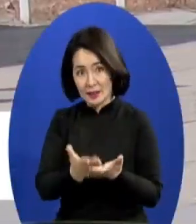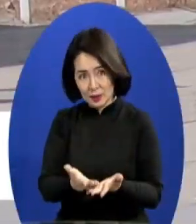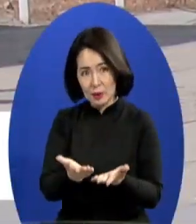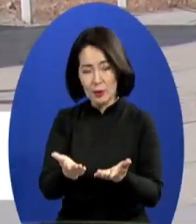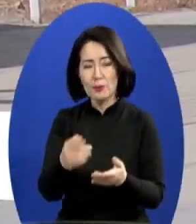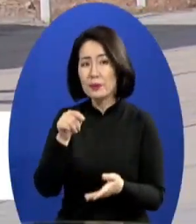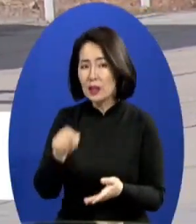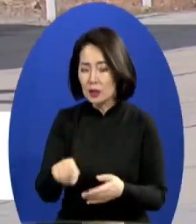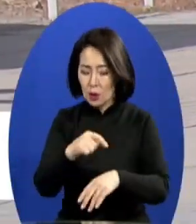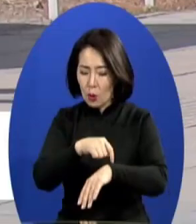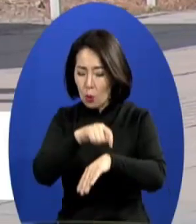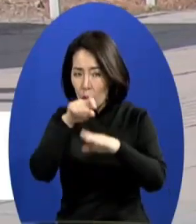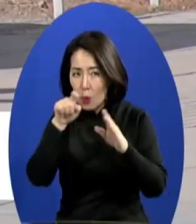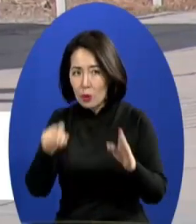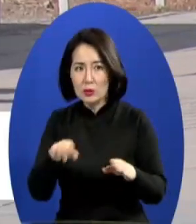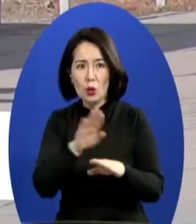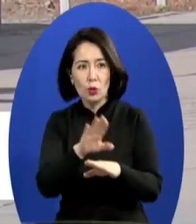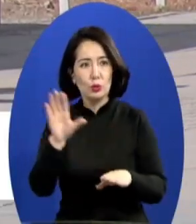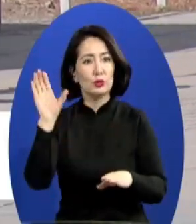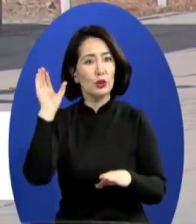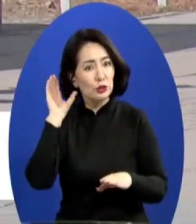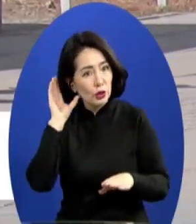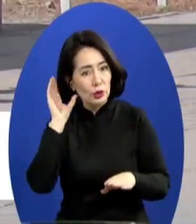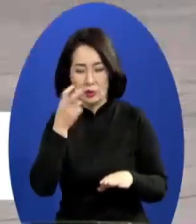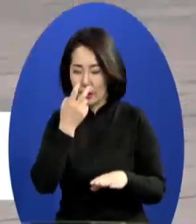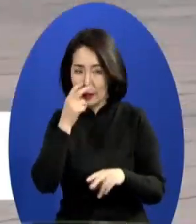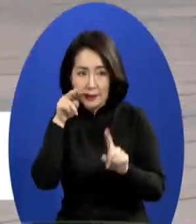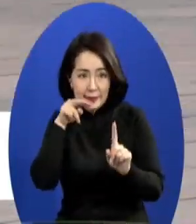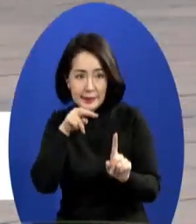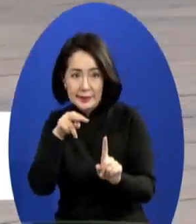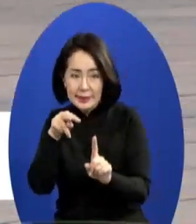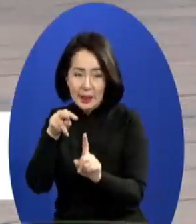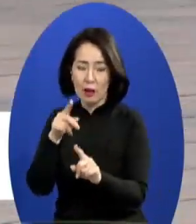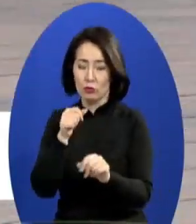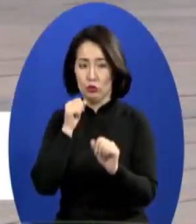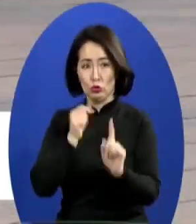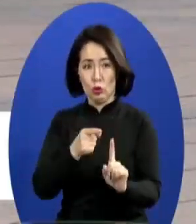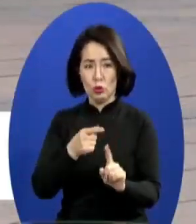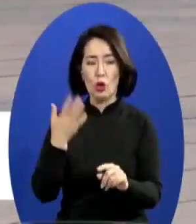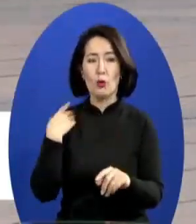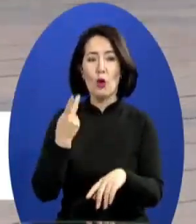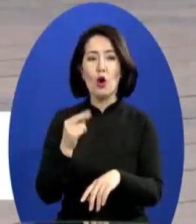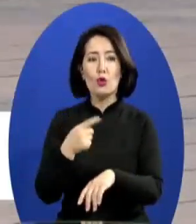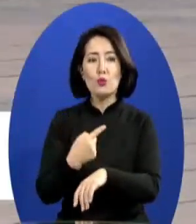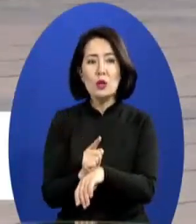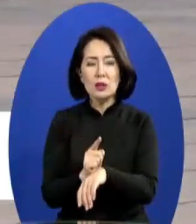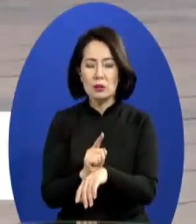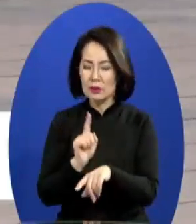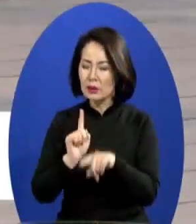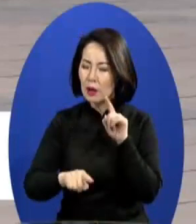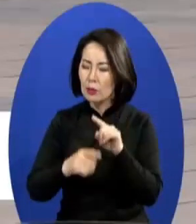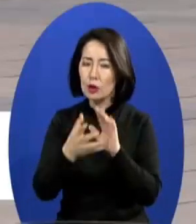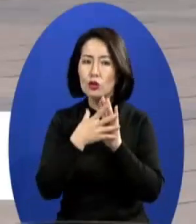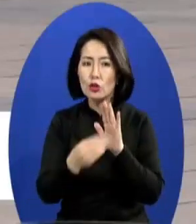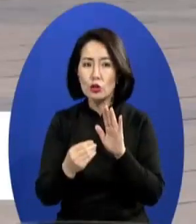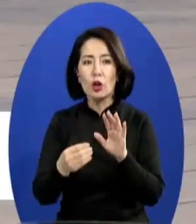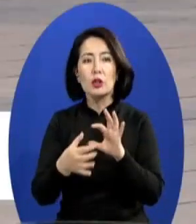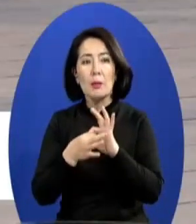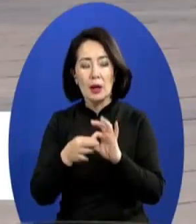Энэ хугацааг зөвхөн та хүүхдэд сонсож ажиглахад зориулна гэсэн. Тэд өмнө нь 20 минутын үр нөлөөний талаар судалгаа хийж